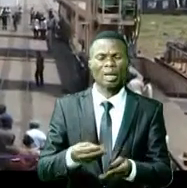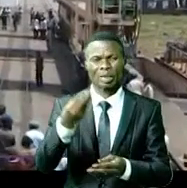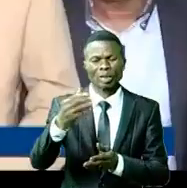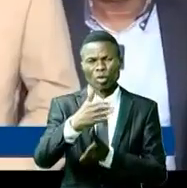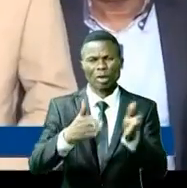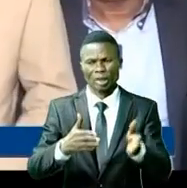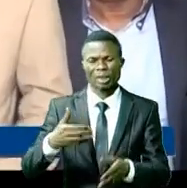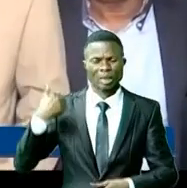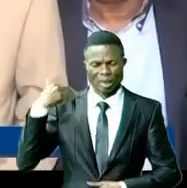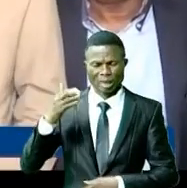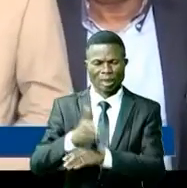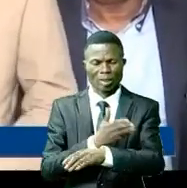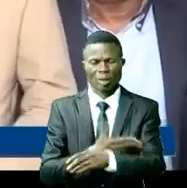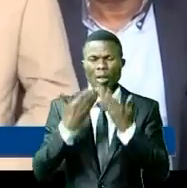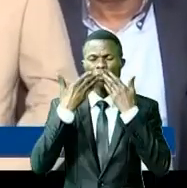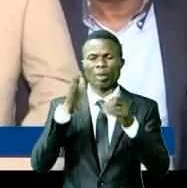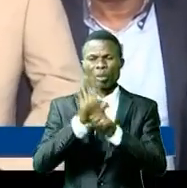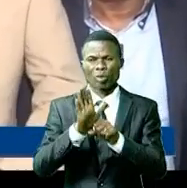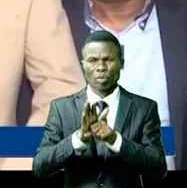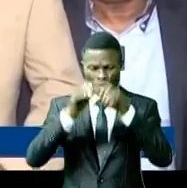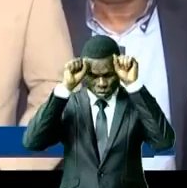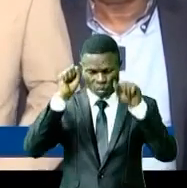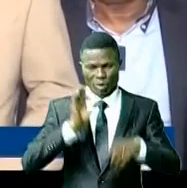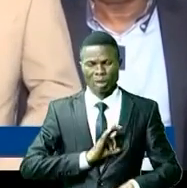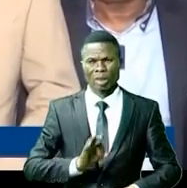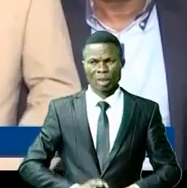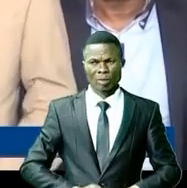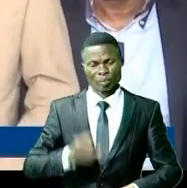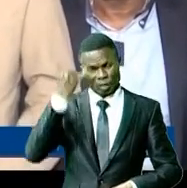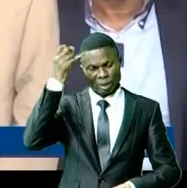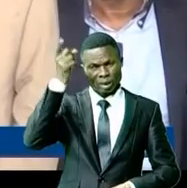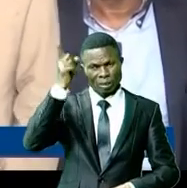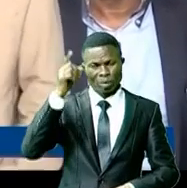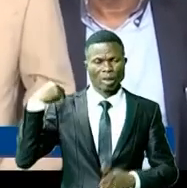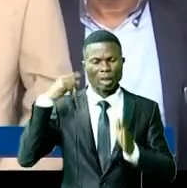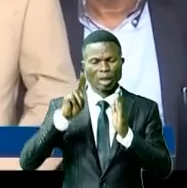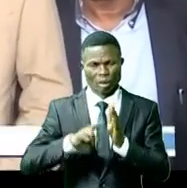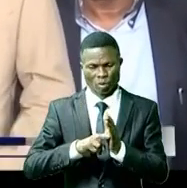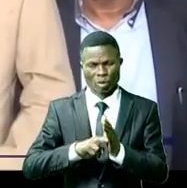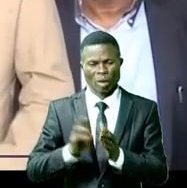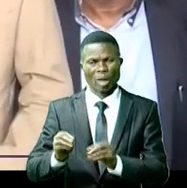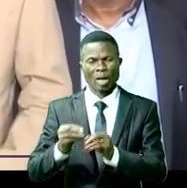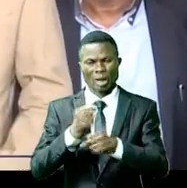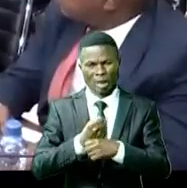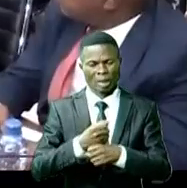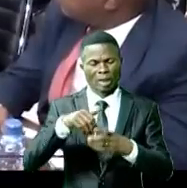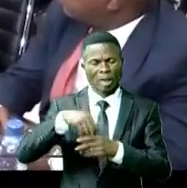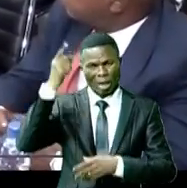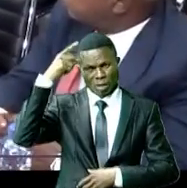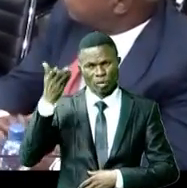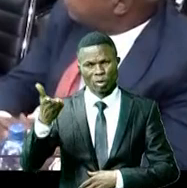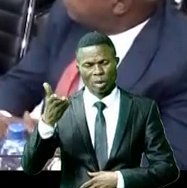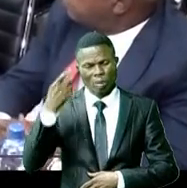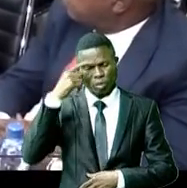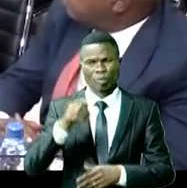Nous remercions le président de la République puisqu'on voit que c'est l'une des axes que le gouvernement a mis dans sa politique. En